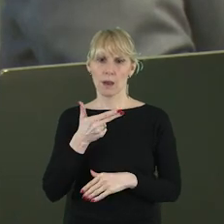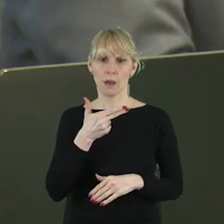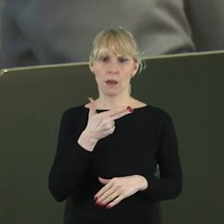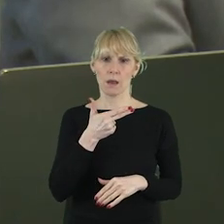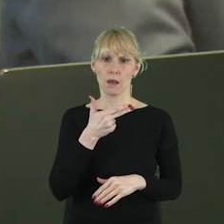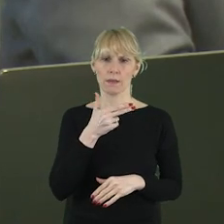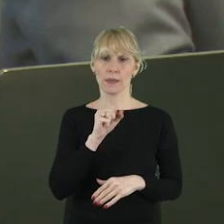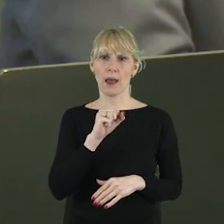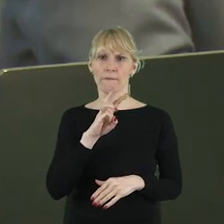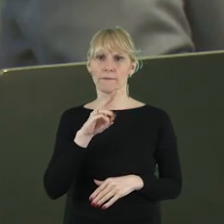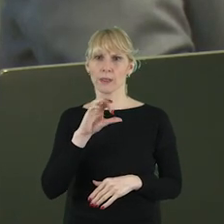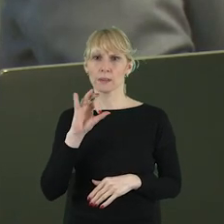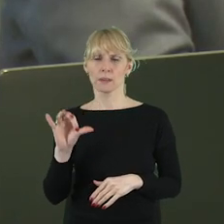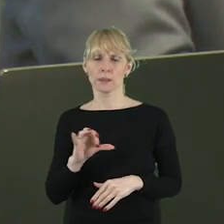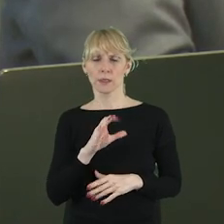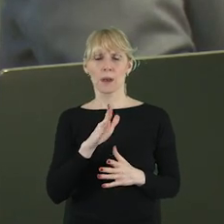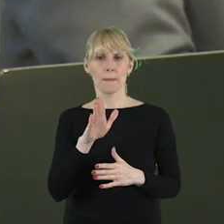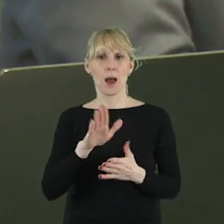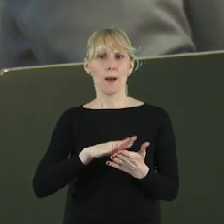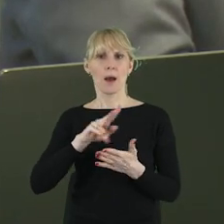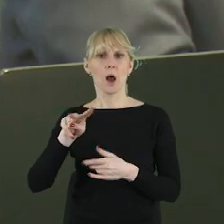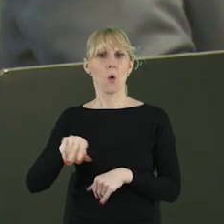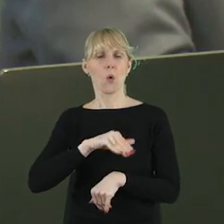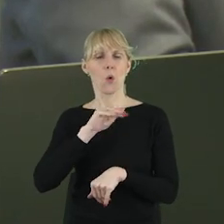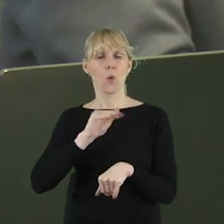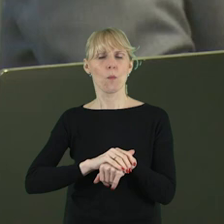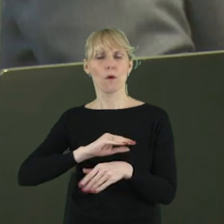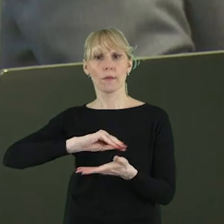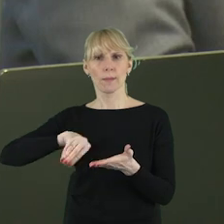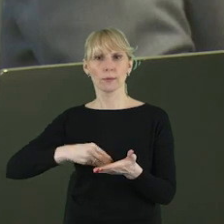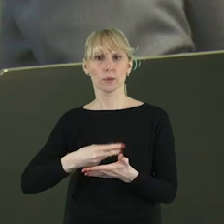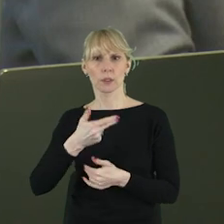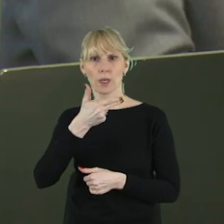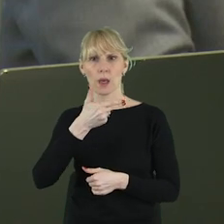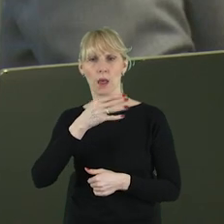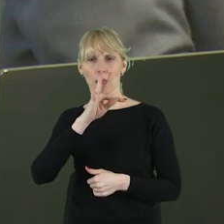na realizację tych świadczeń. Więc o jakiej przerwie mówimy?